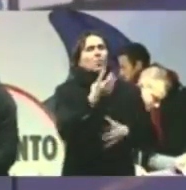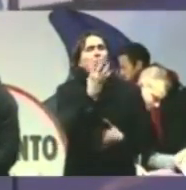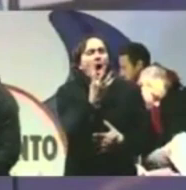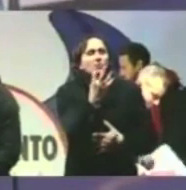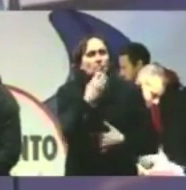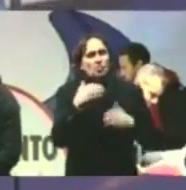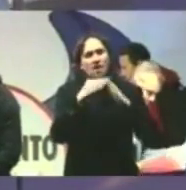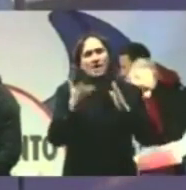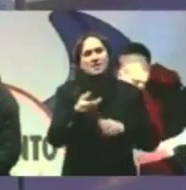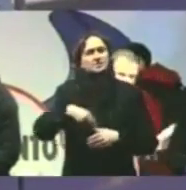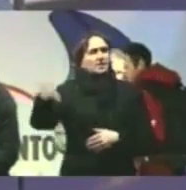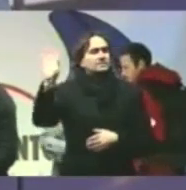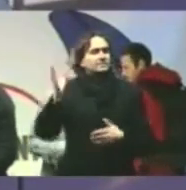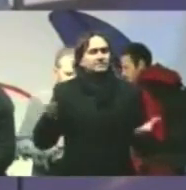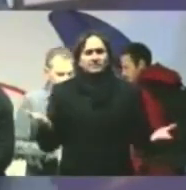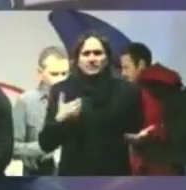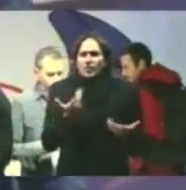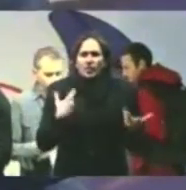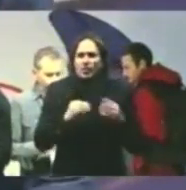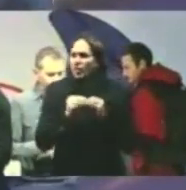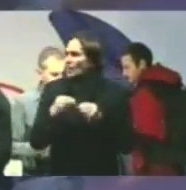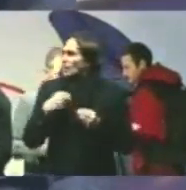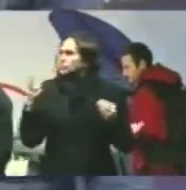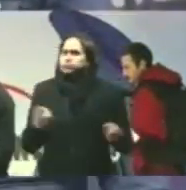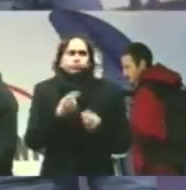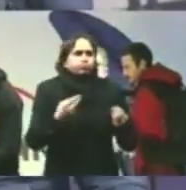Non sapevo come fare, queste sono...